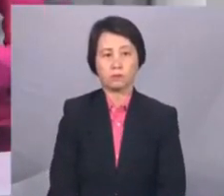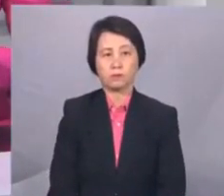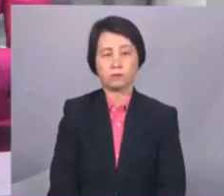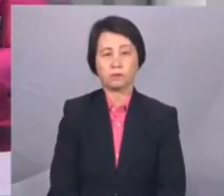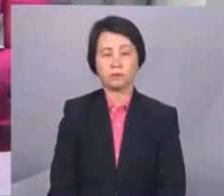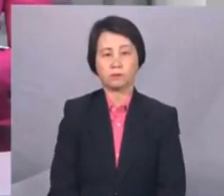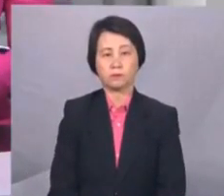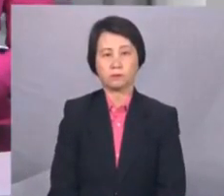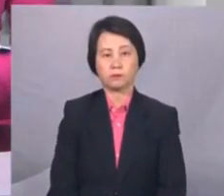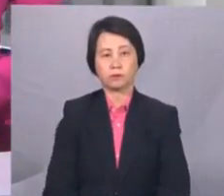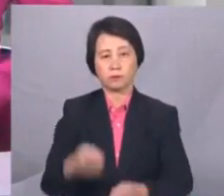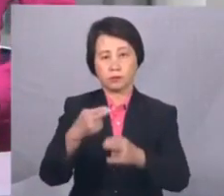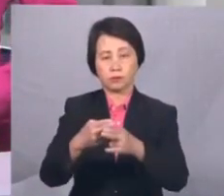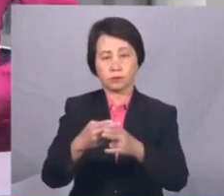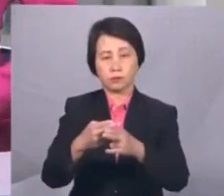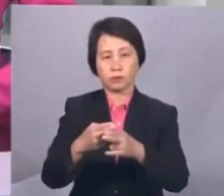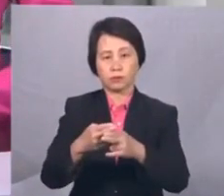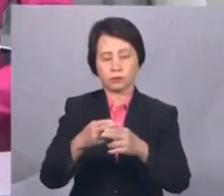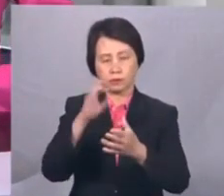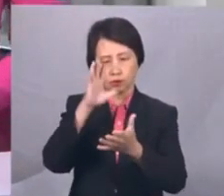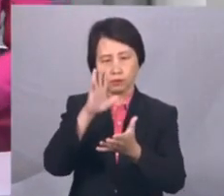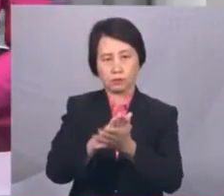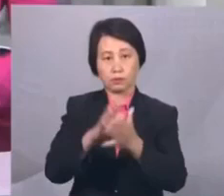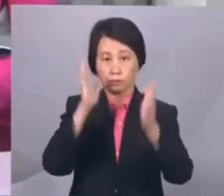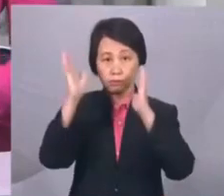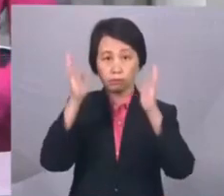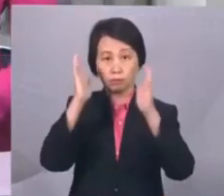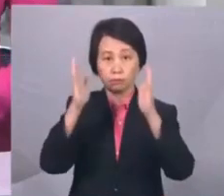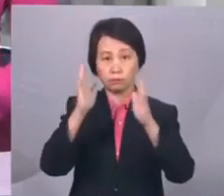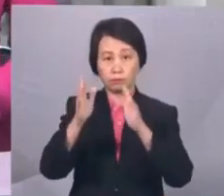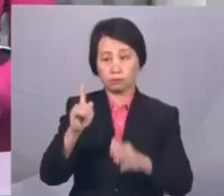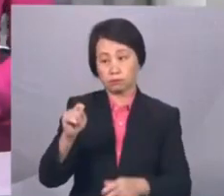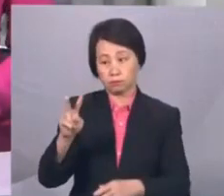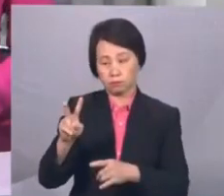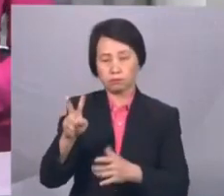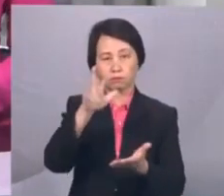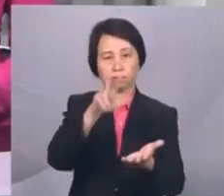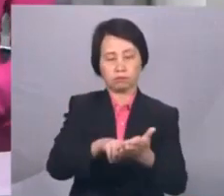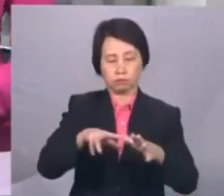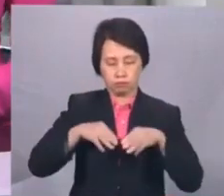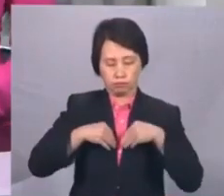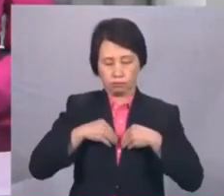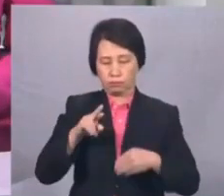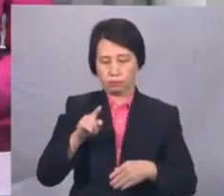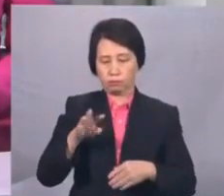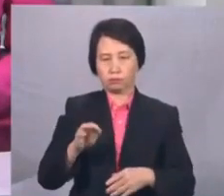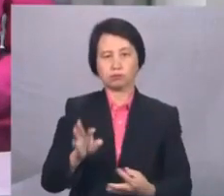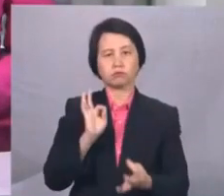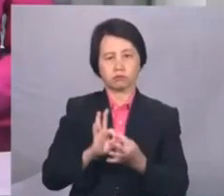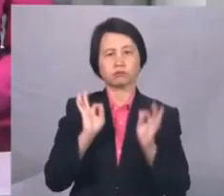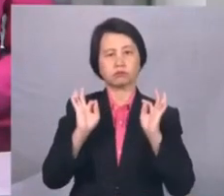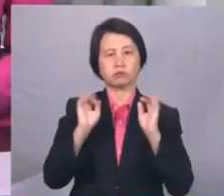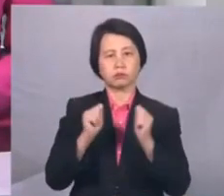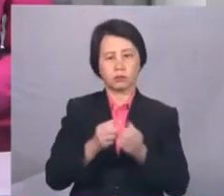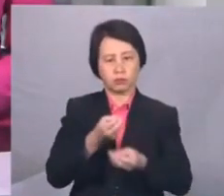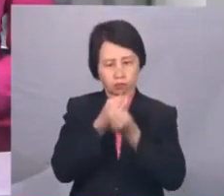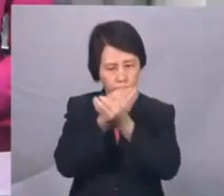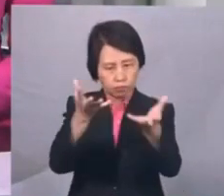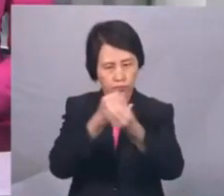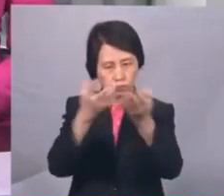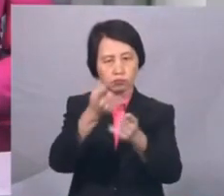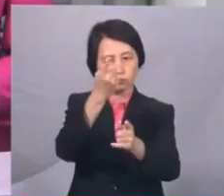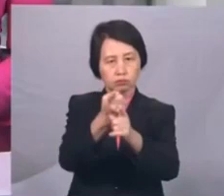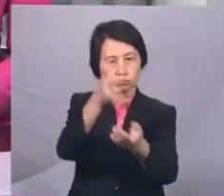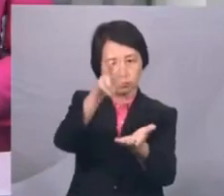Hai tsunami Dia paling dipercayai di Malaysia pengikiran panjang diterima arti m ini terus signifikan dalam menyampaikan maklumat